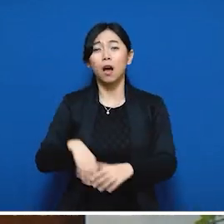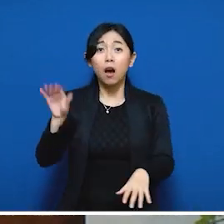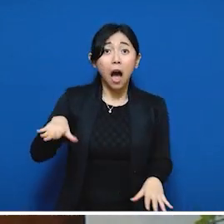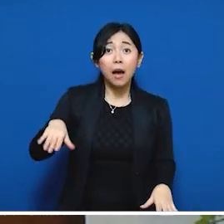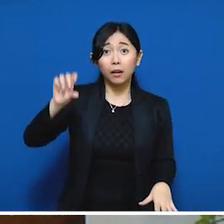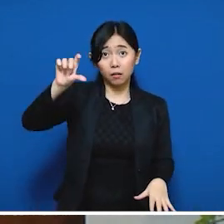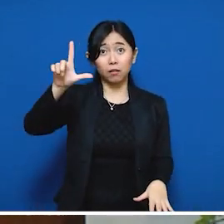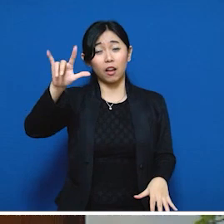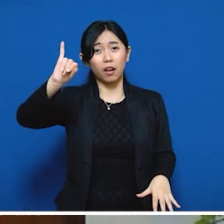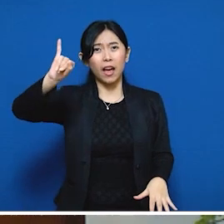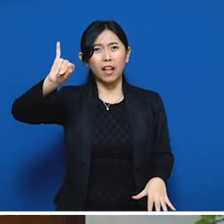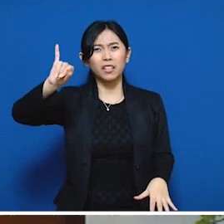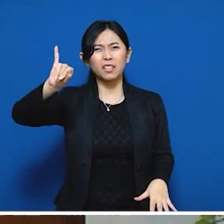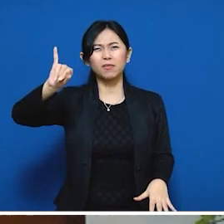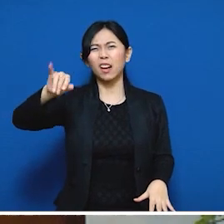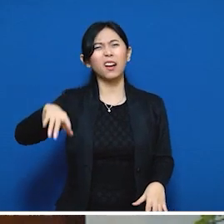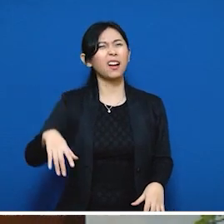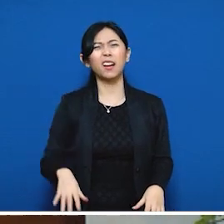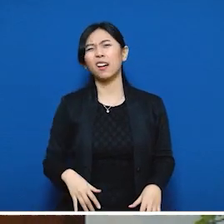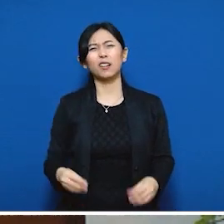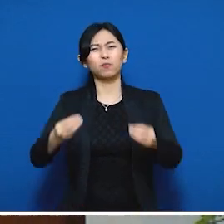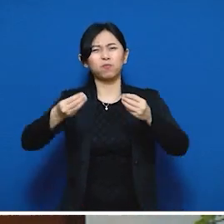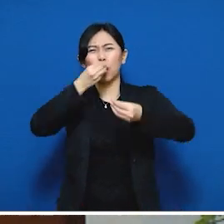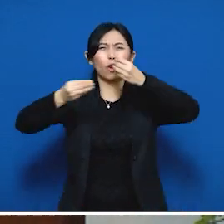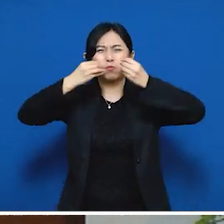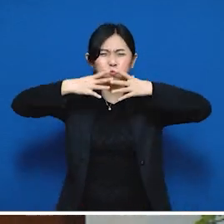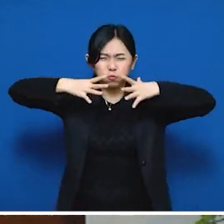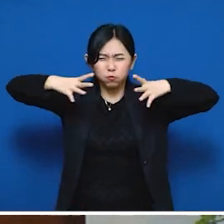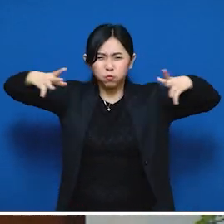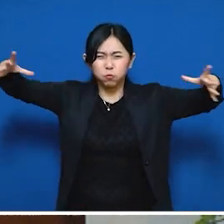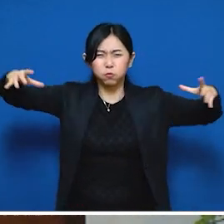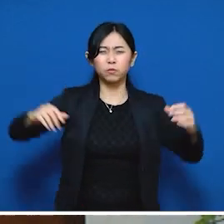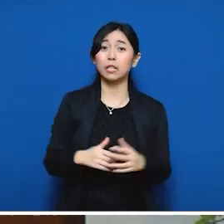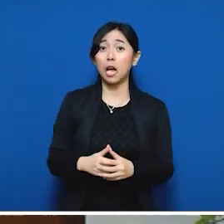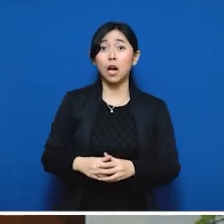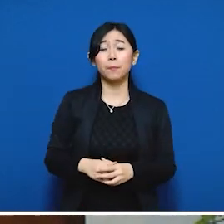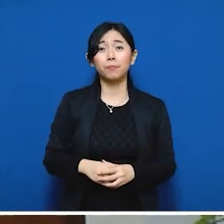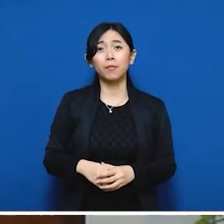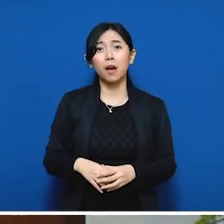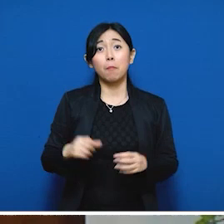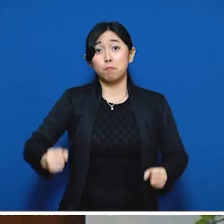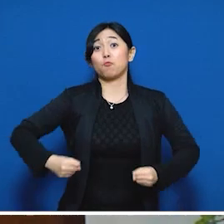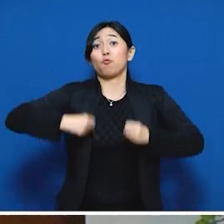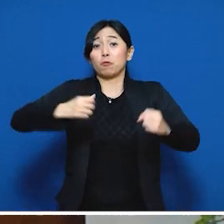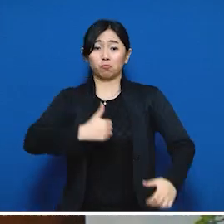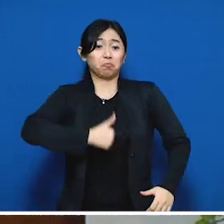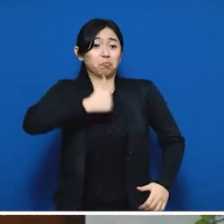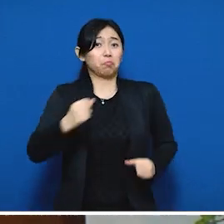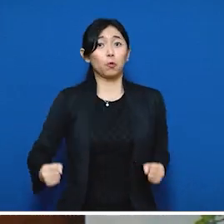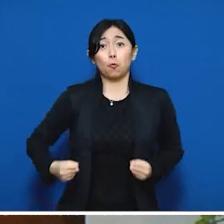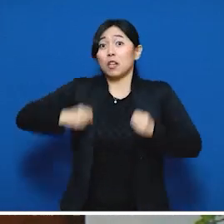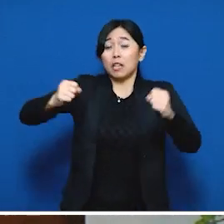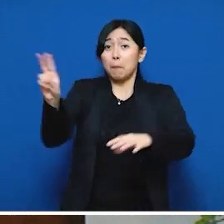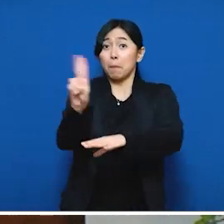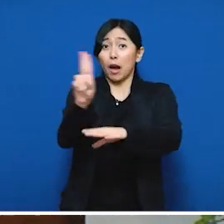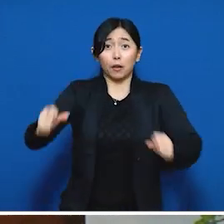Anak-anak Eli yang tamak, yang mau memiliki kekuasaan tanpa mau melakukan apa-apa.